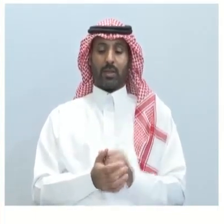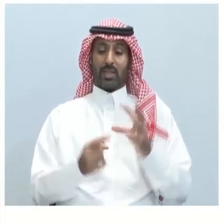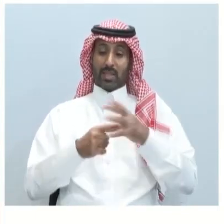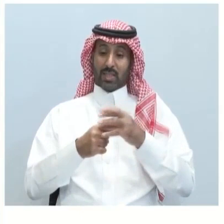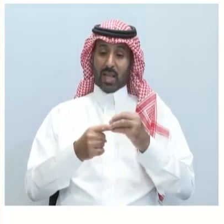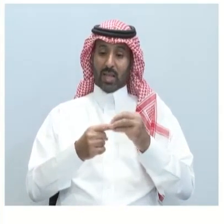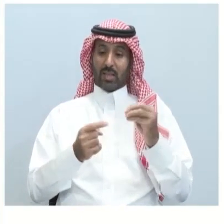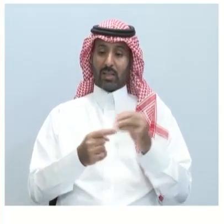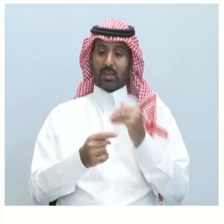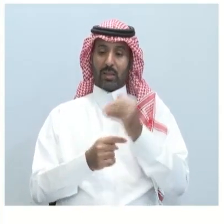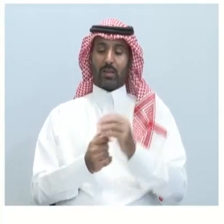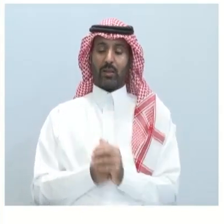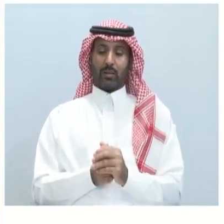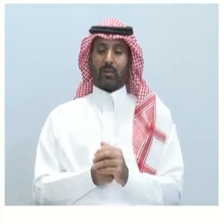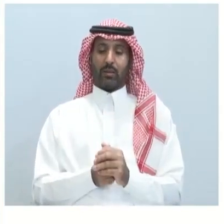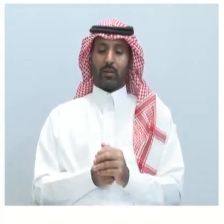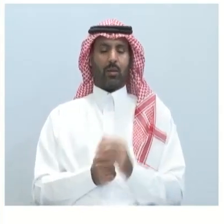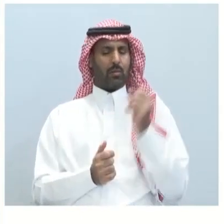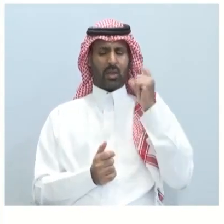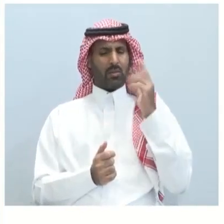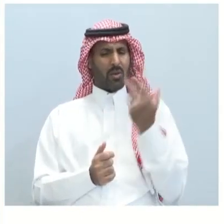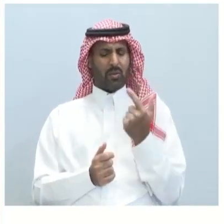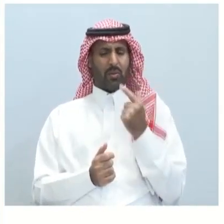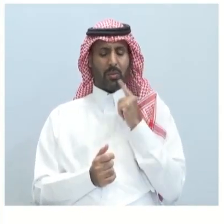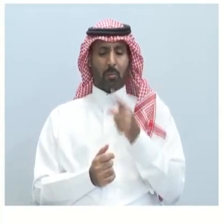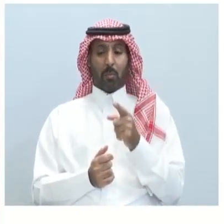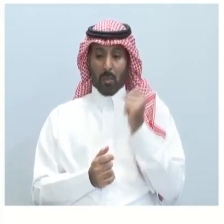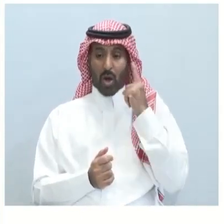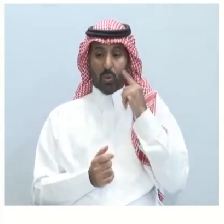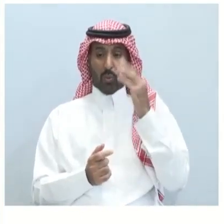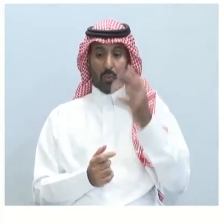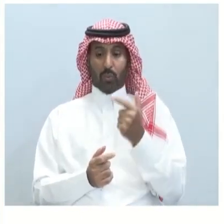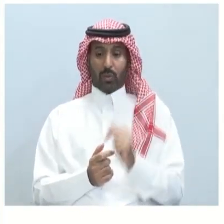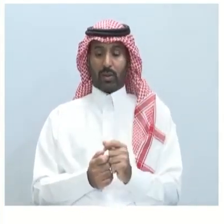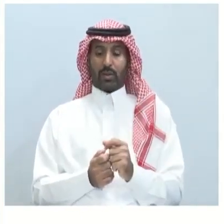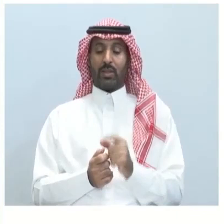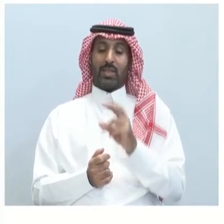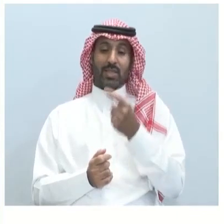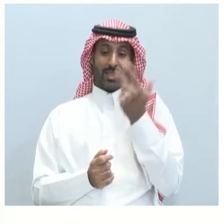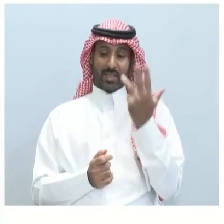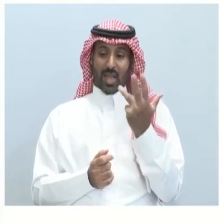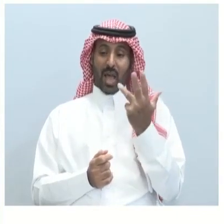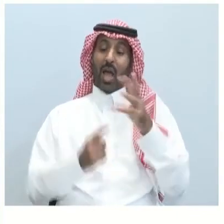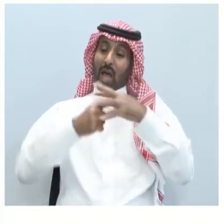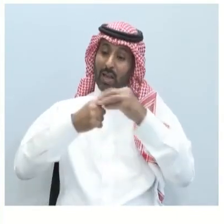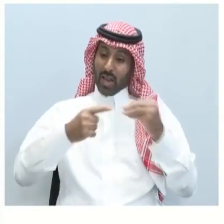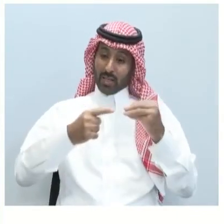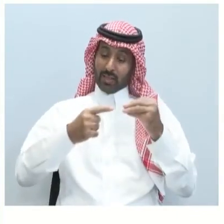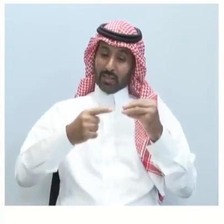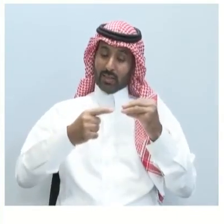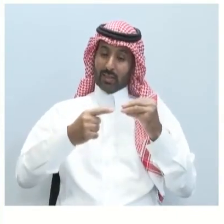مين طيب البي اتش مجهول والبي او اتش قيم مقدارها تساوي كم تساوي تسعه